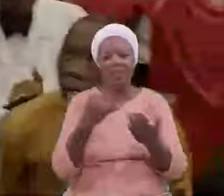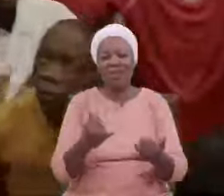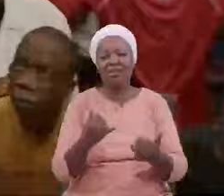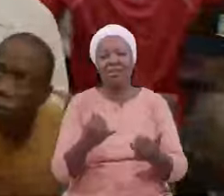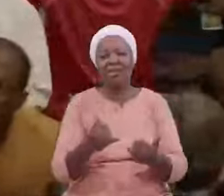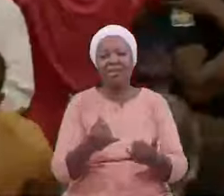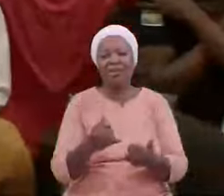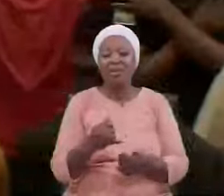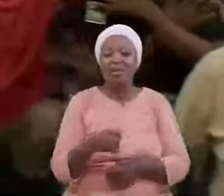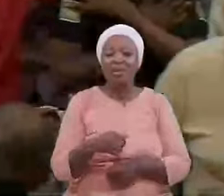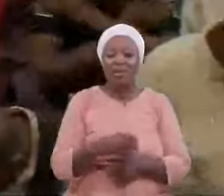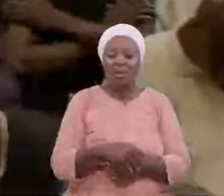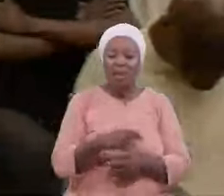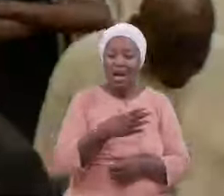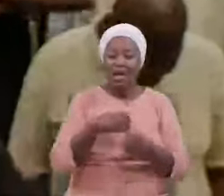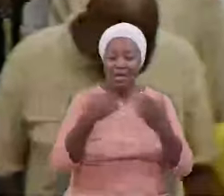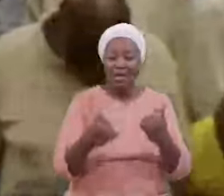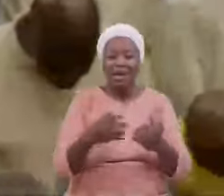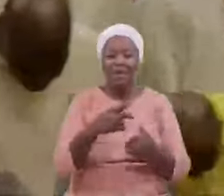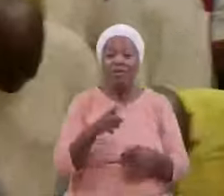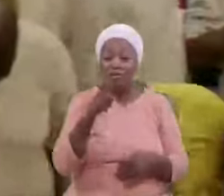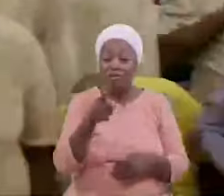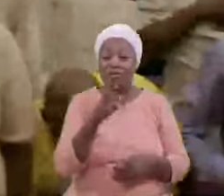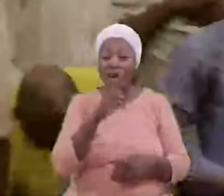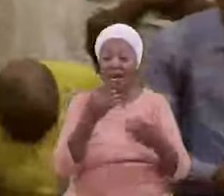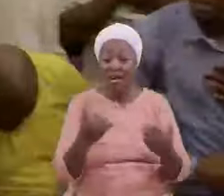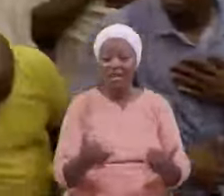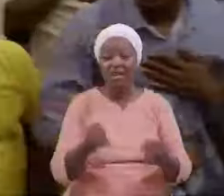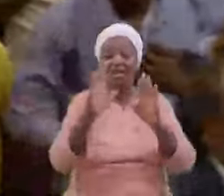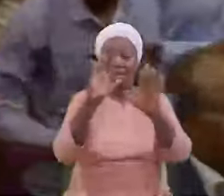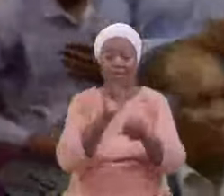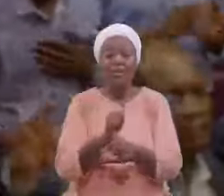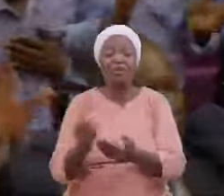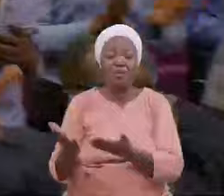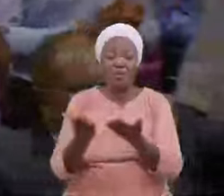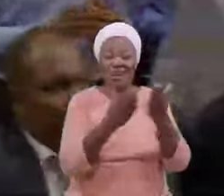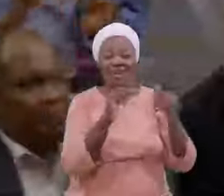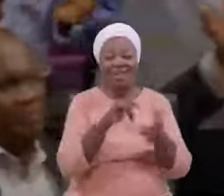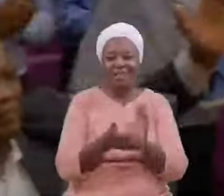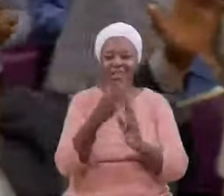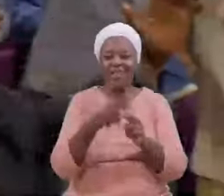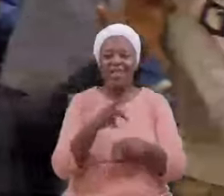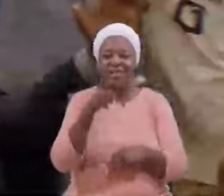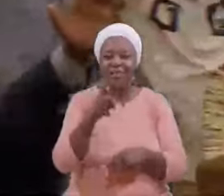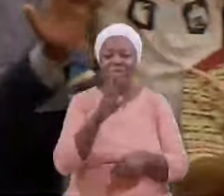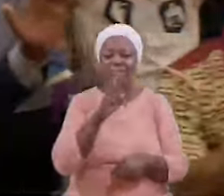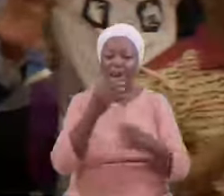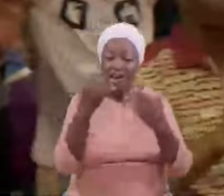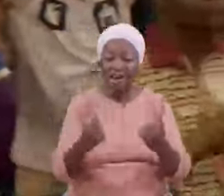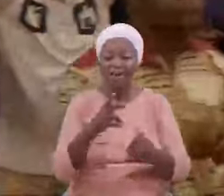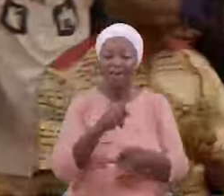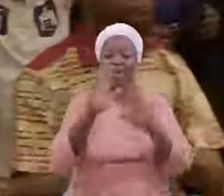Vous êtes maintenant porteur de miracles. Vous êtes maintenant porteur de miracles.